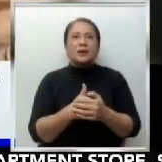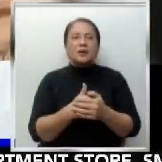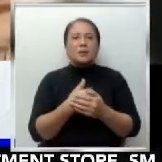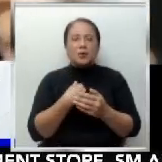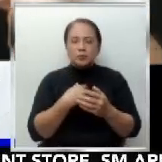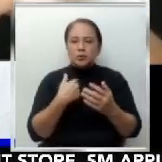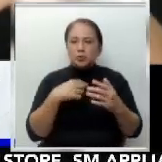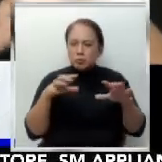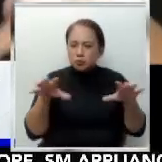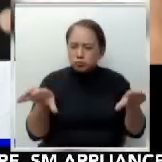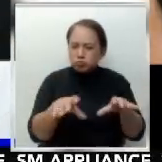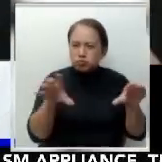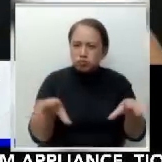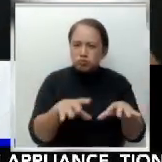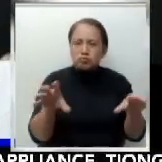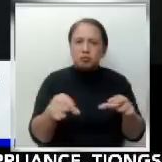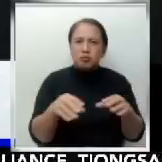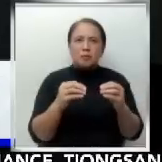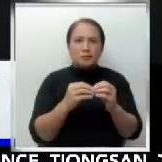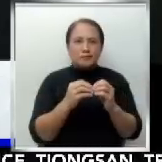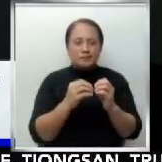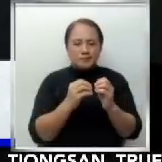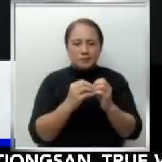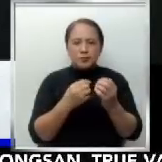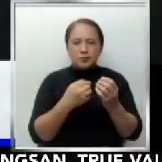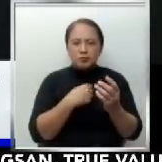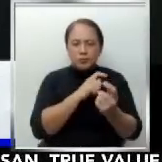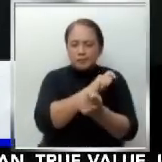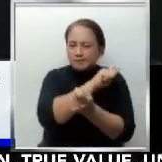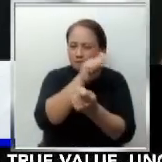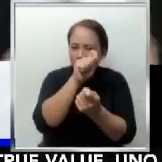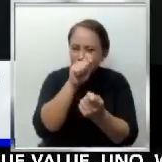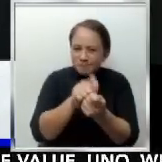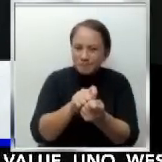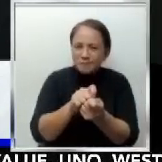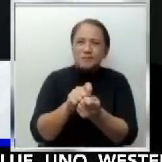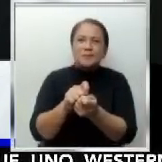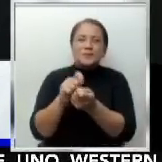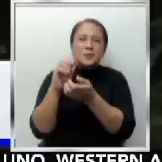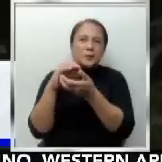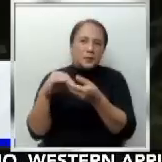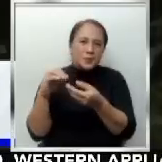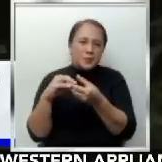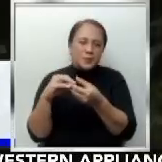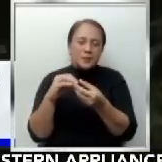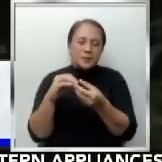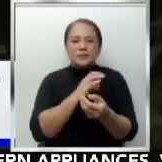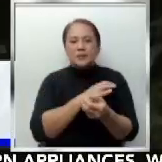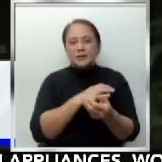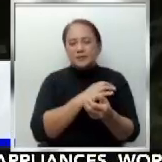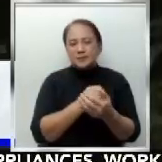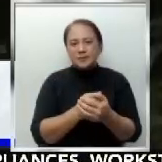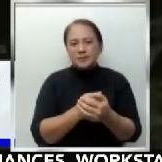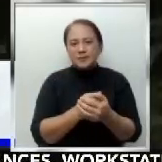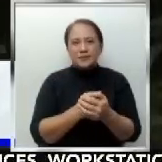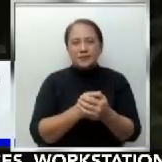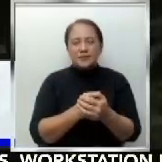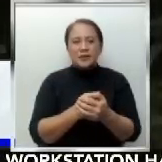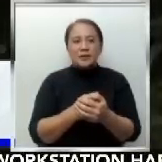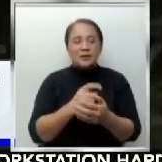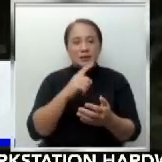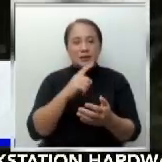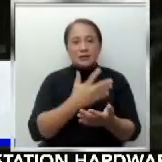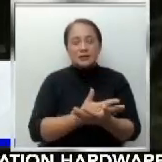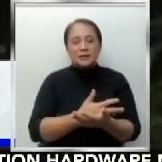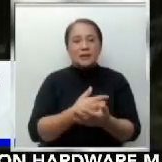para mas maging accurate yung depiction dun sa character na Simon. Ang anak ni Sisa na si